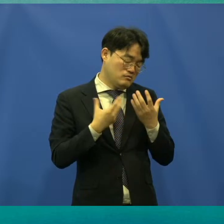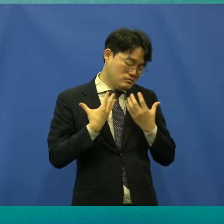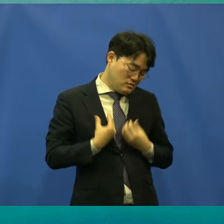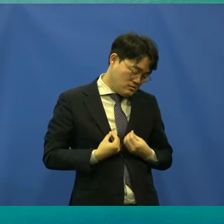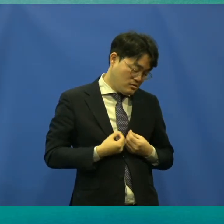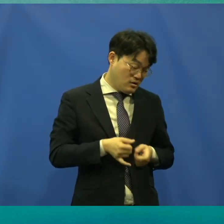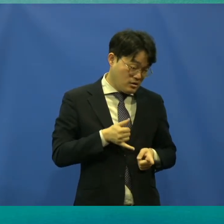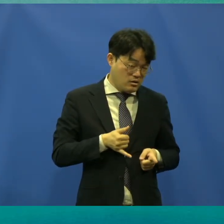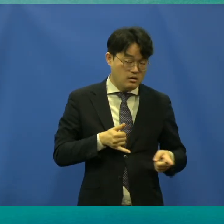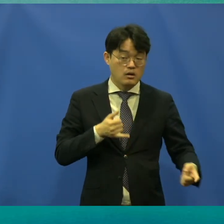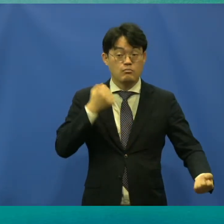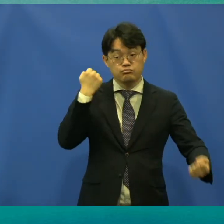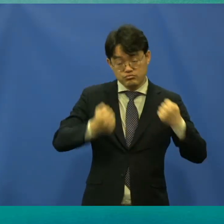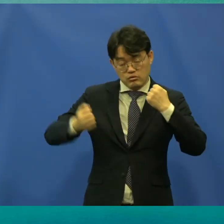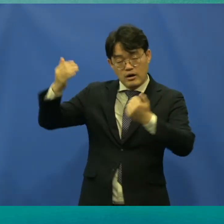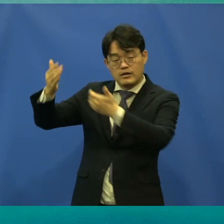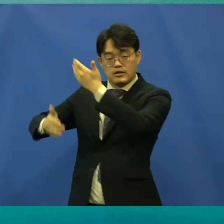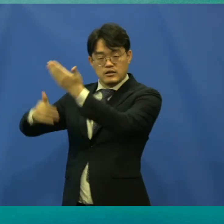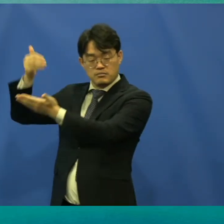이게 하나님의 사랑법입니다.